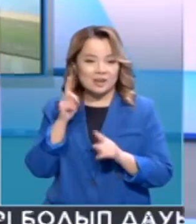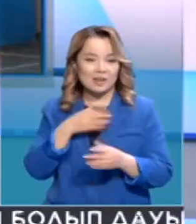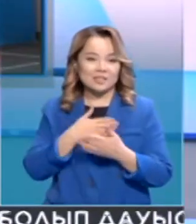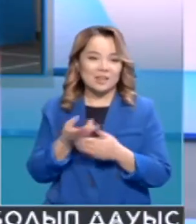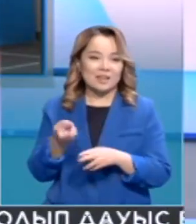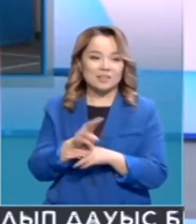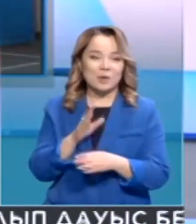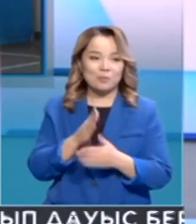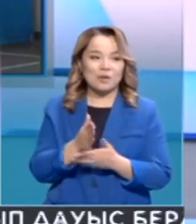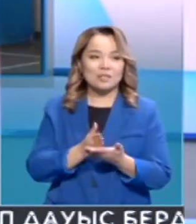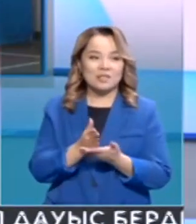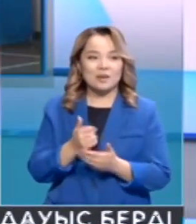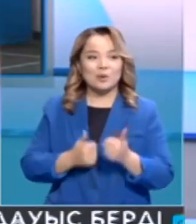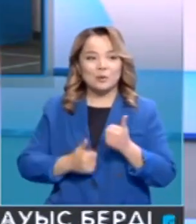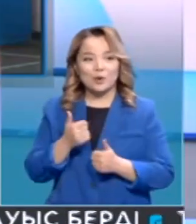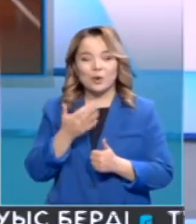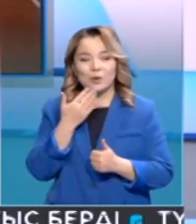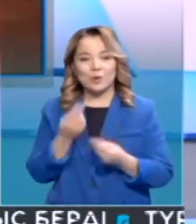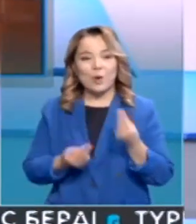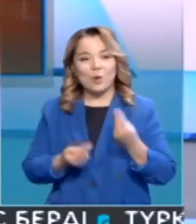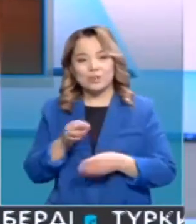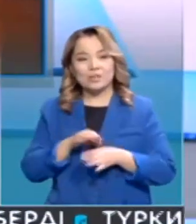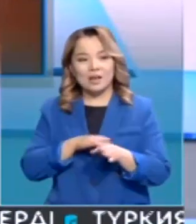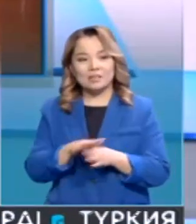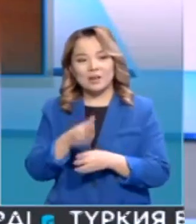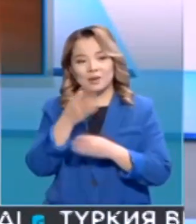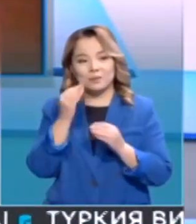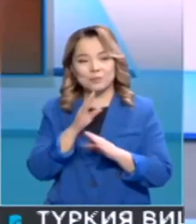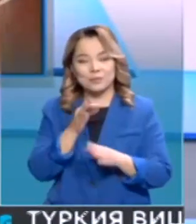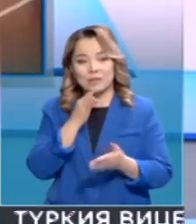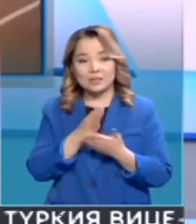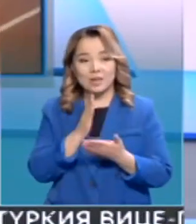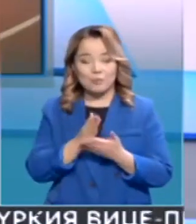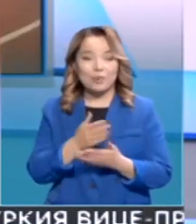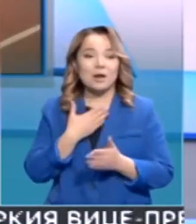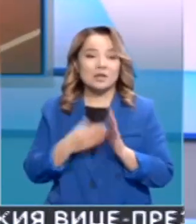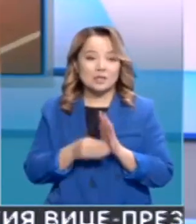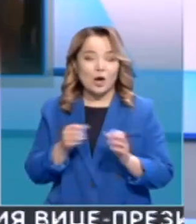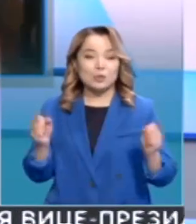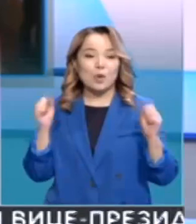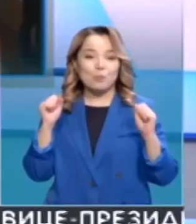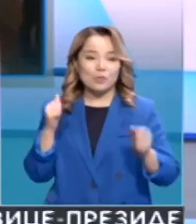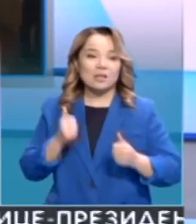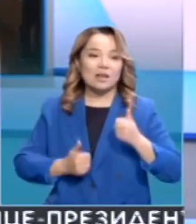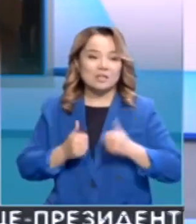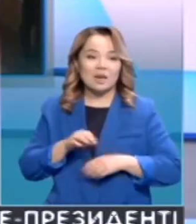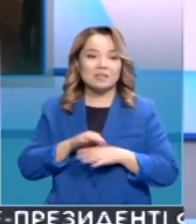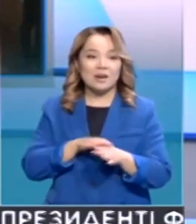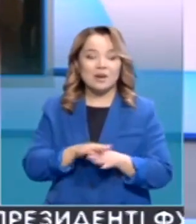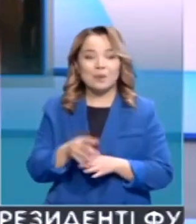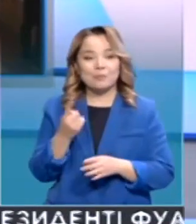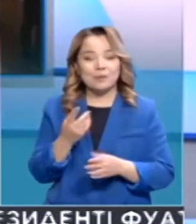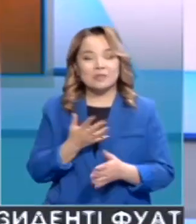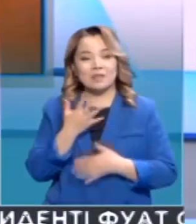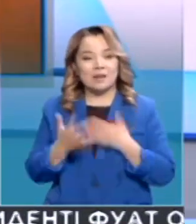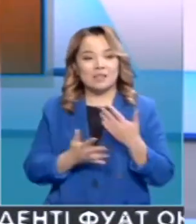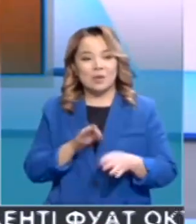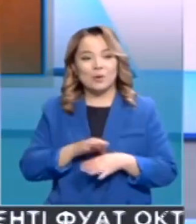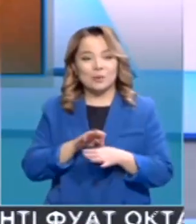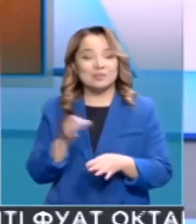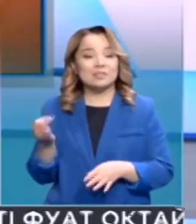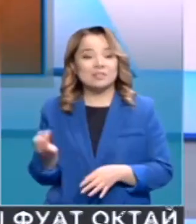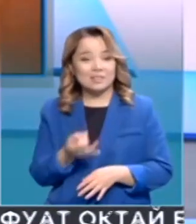Тараздағы саяси дода барысында ұлттық ойындарда ұмыт қалған жоқ. Сайлаушылар спорттық сайыстарға қатысып бір сергіп қалды.